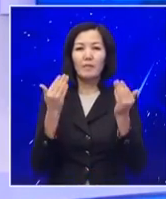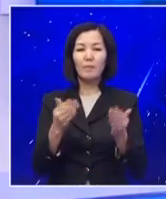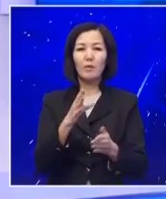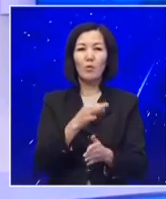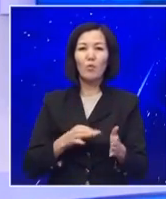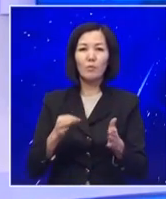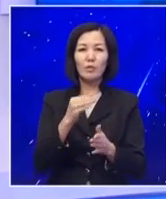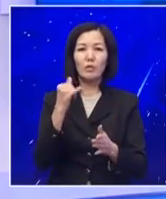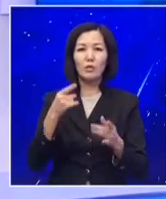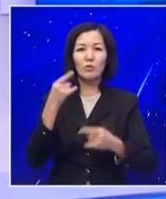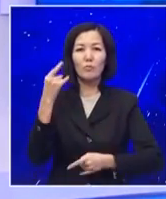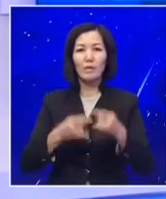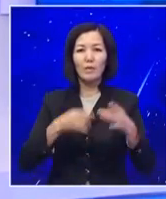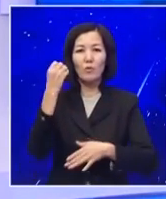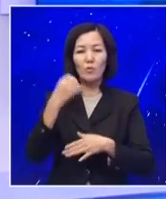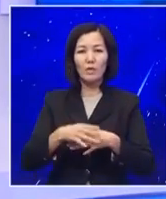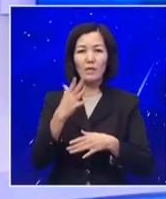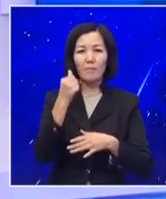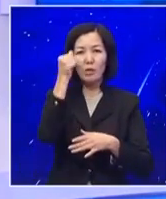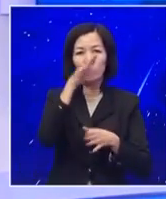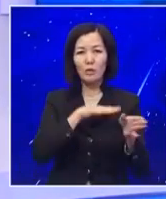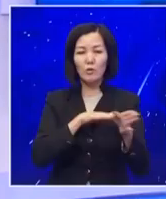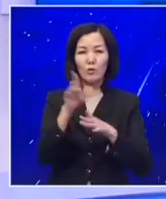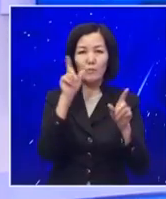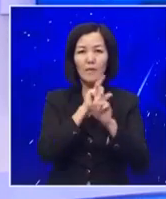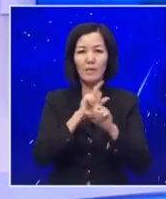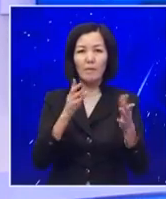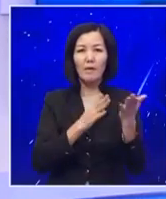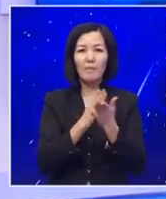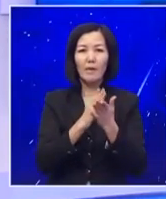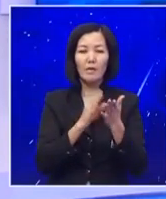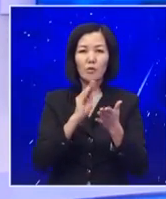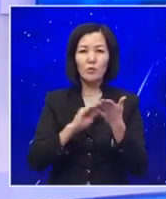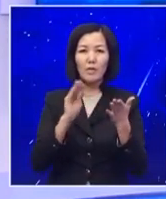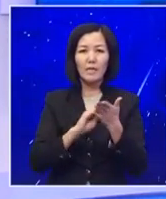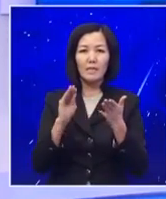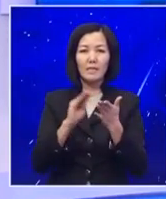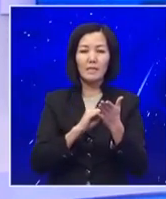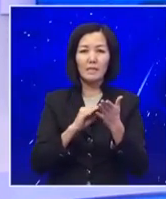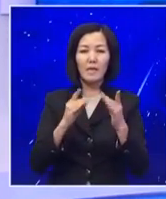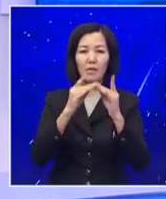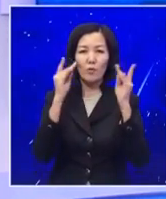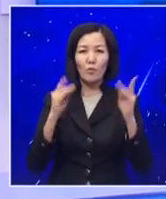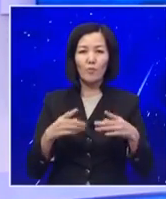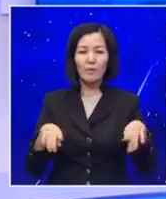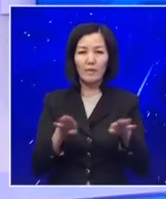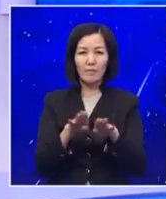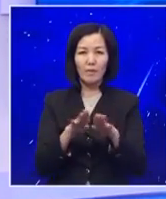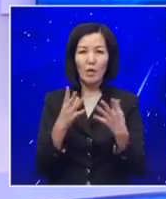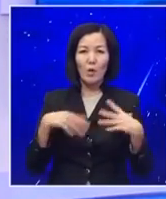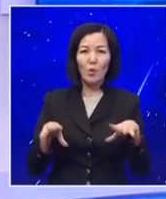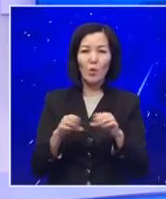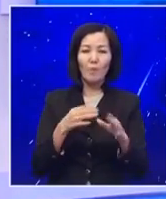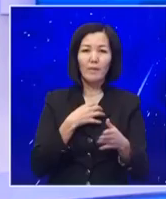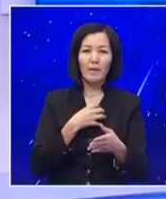Биыл облыстық жетісу медиа орталығына 5 жыл. Бұл мекеме мемлекеттік қызметкерлер мен бақ арасындағы алтын көпір іспетті.